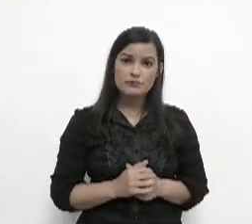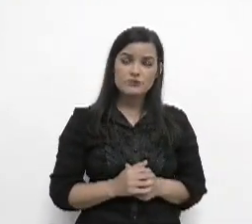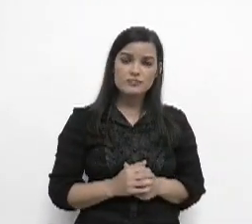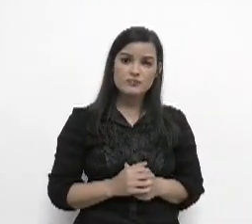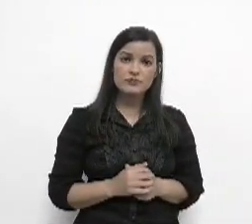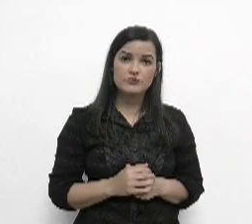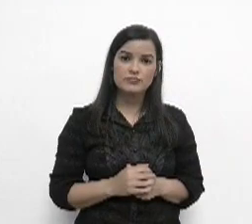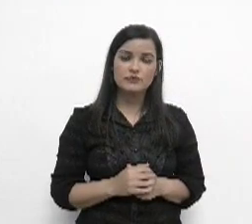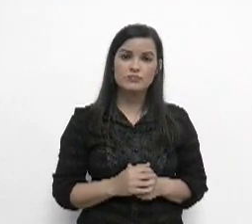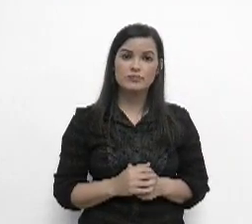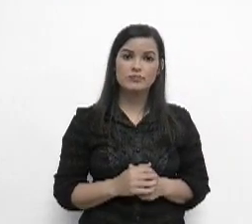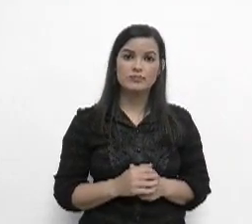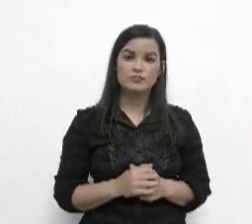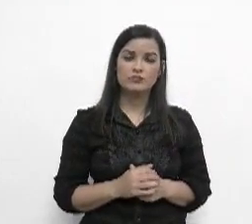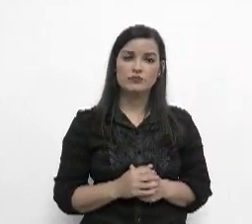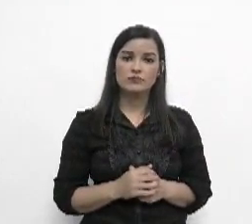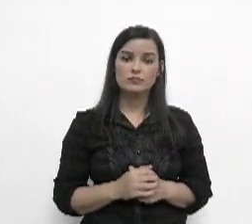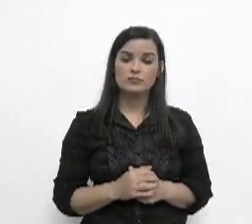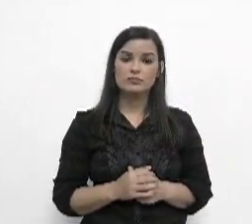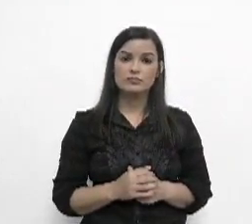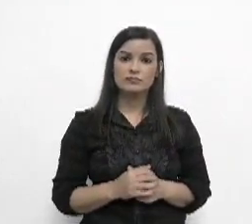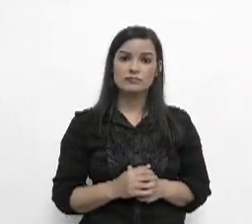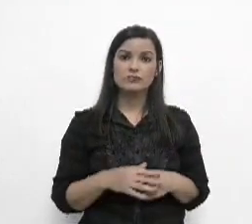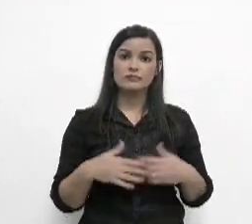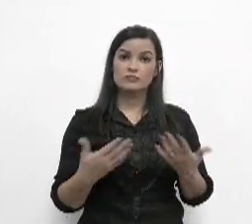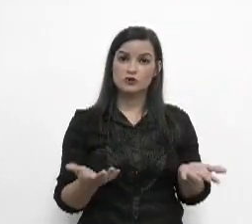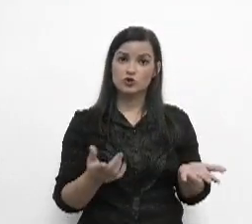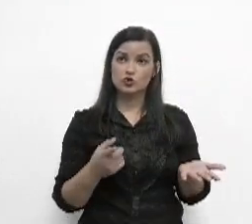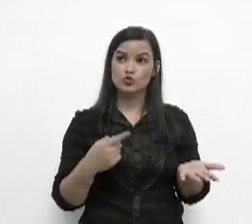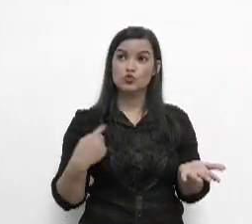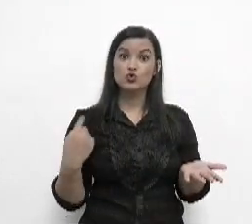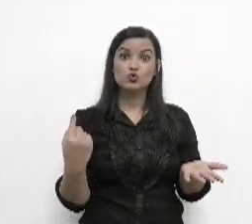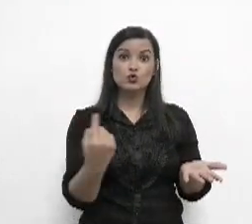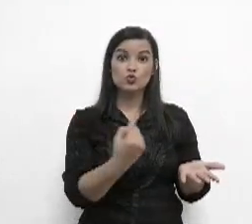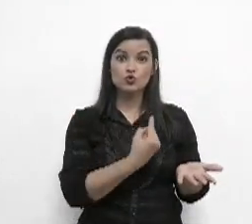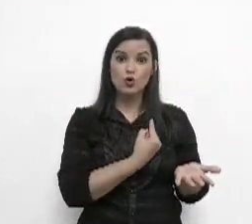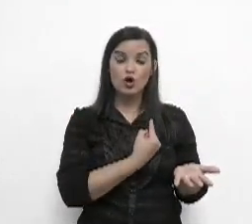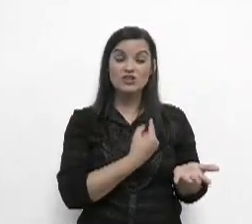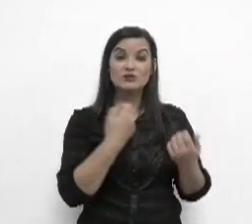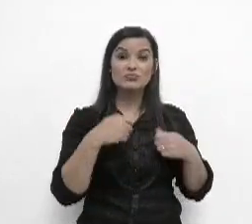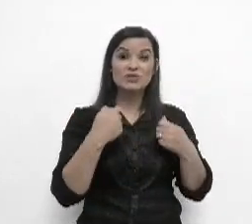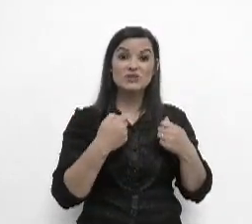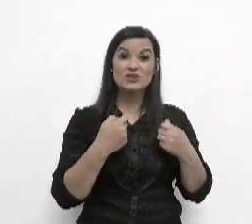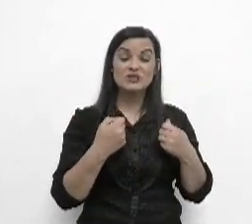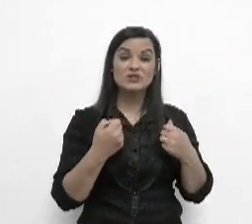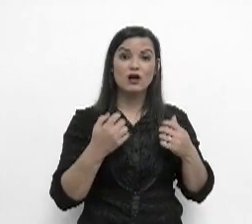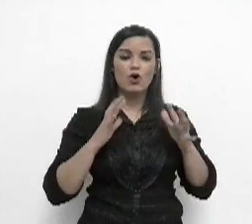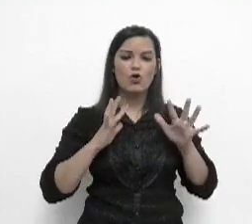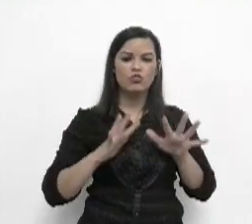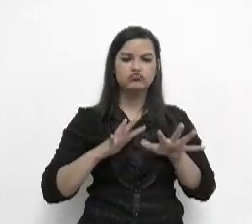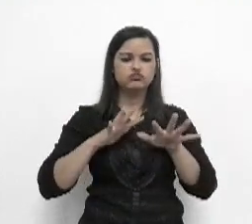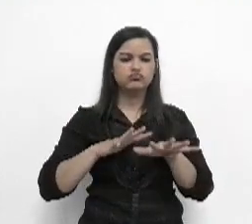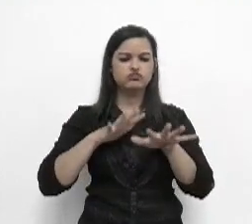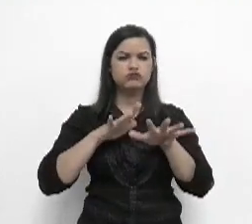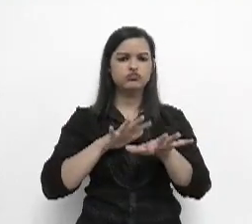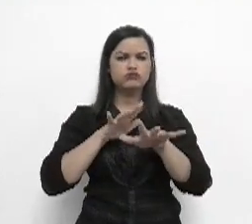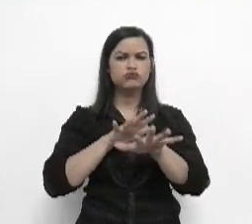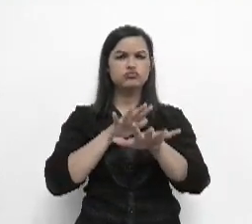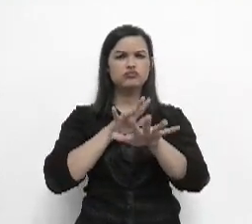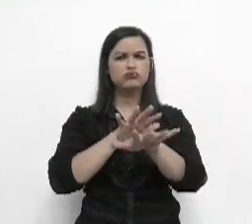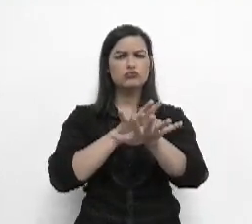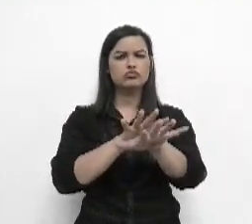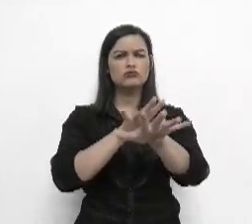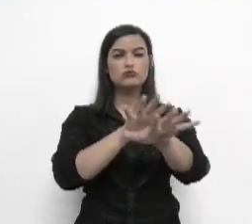공동체 의식이 우리에게 강해져야 합니다. Para que nós sejamos então um grande exército do Senhor, devemos então unir as nossas forças para